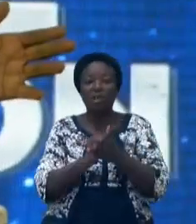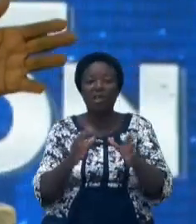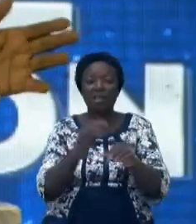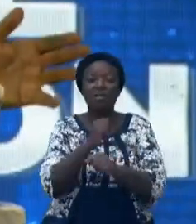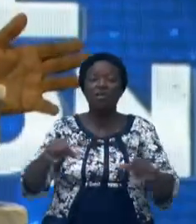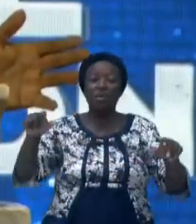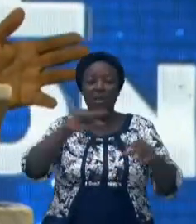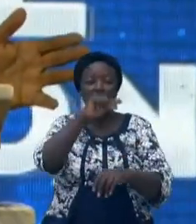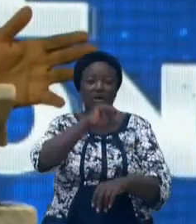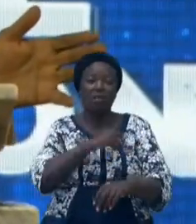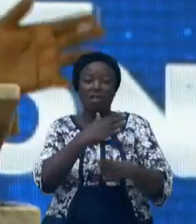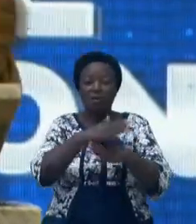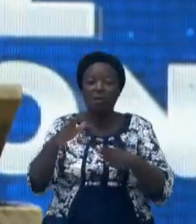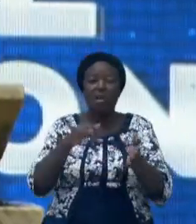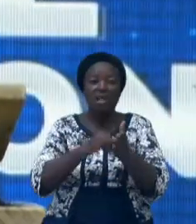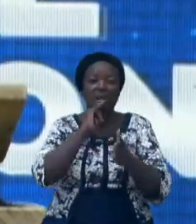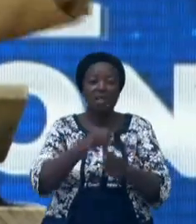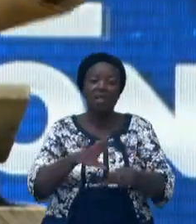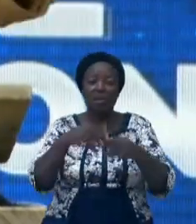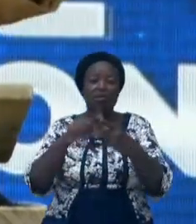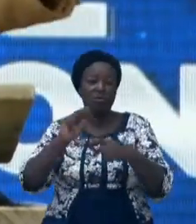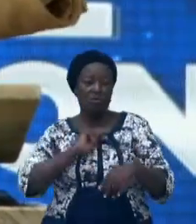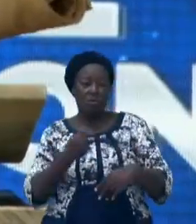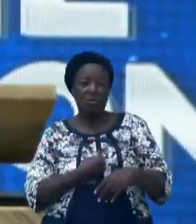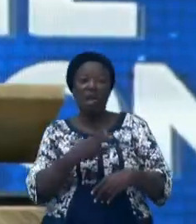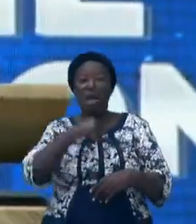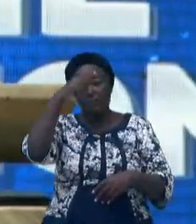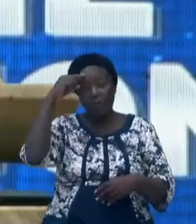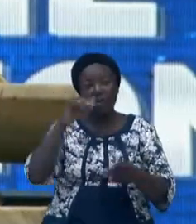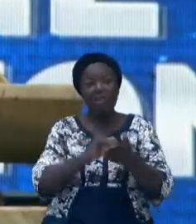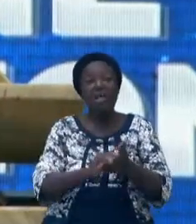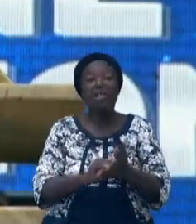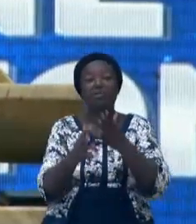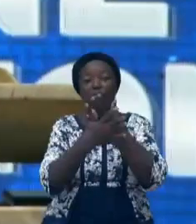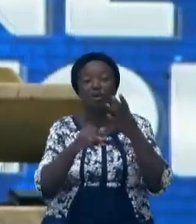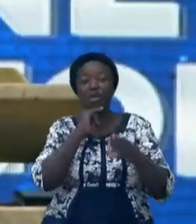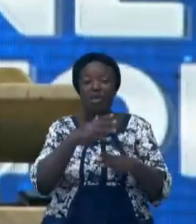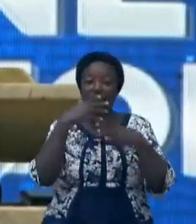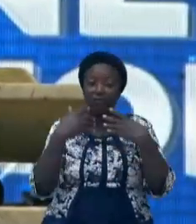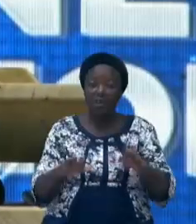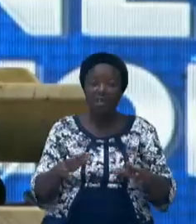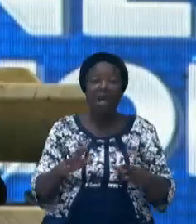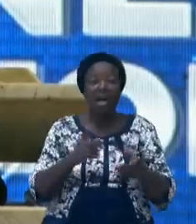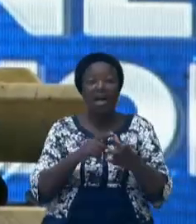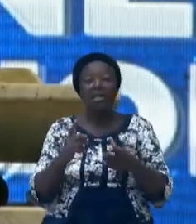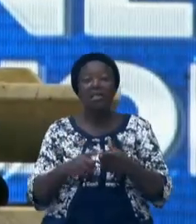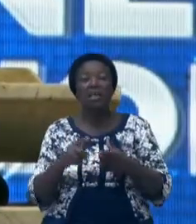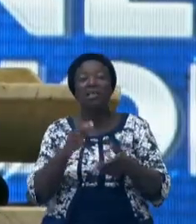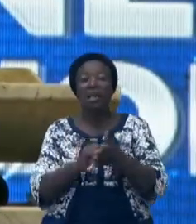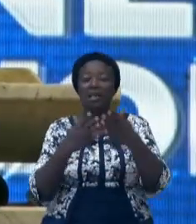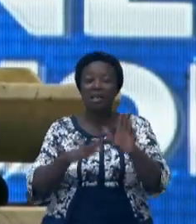sang qui porta culpabilité être déjà versés et parce que l'inspiration est